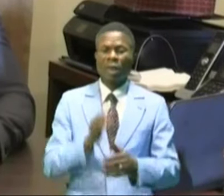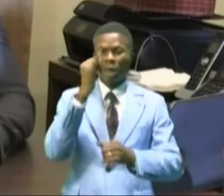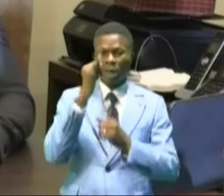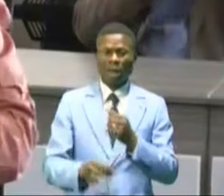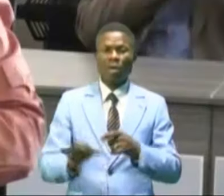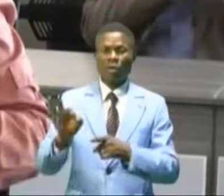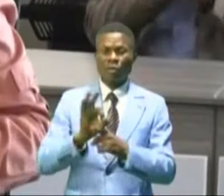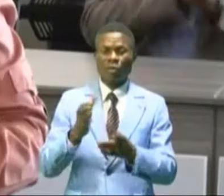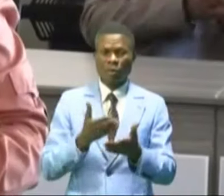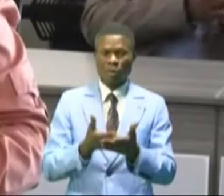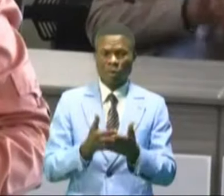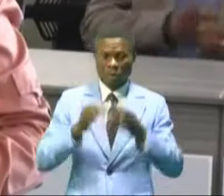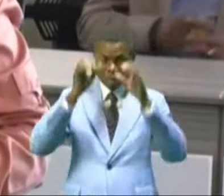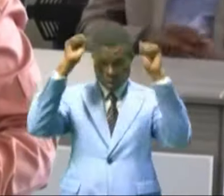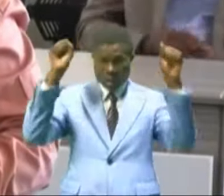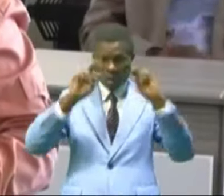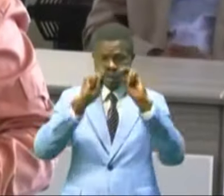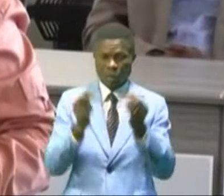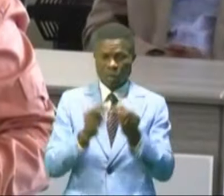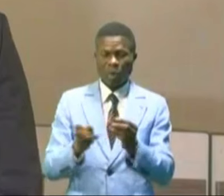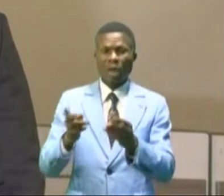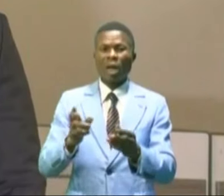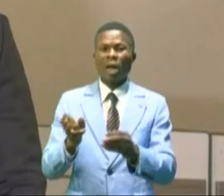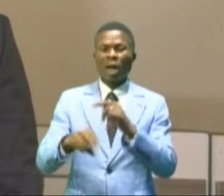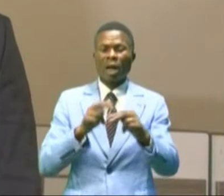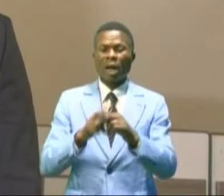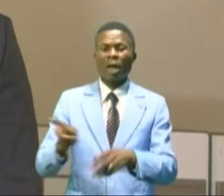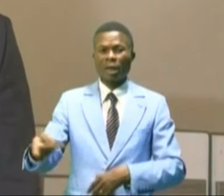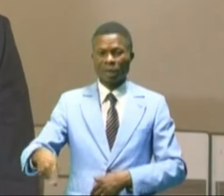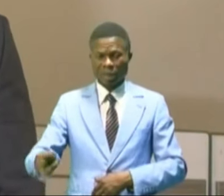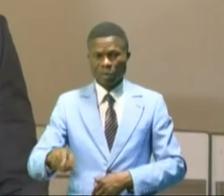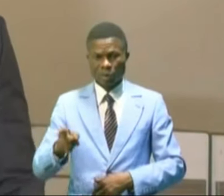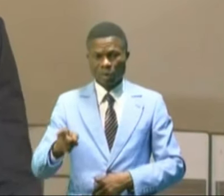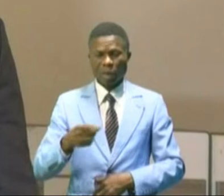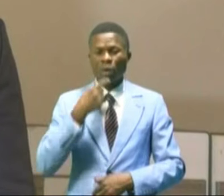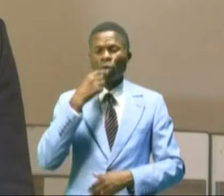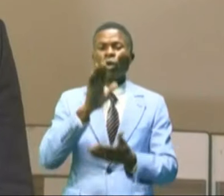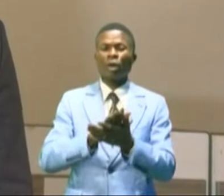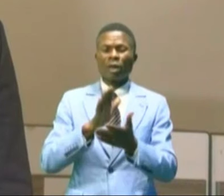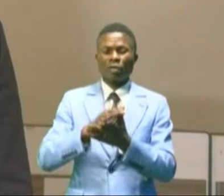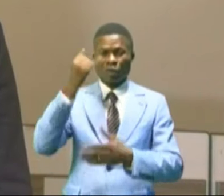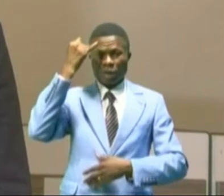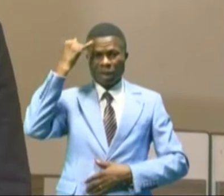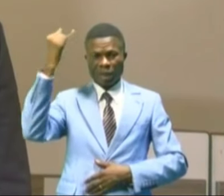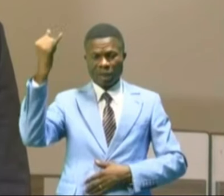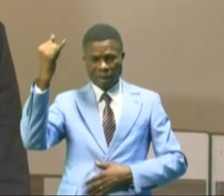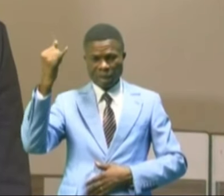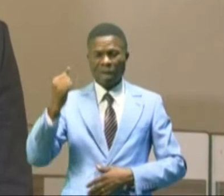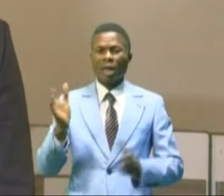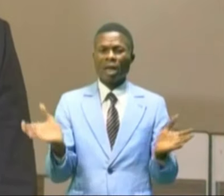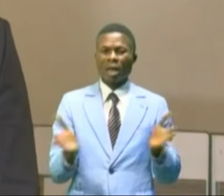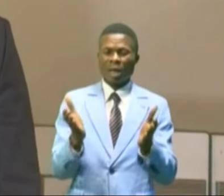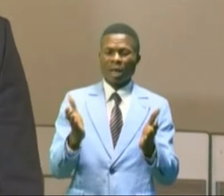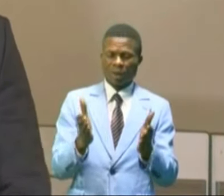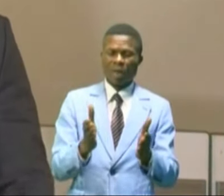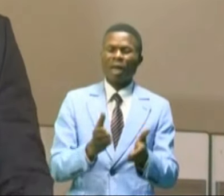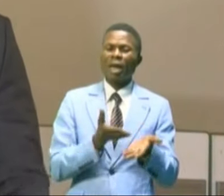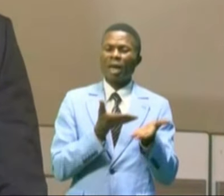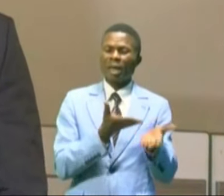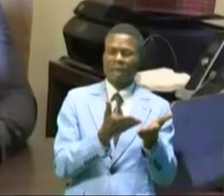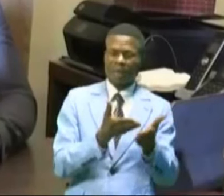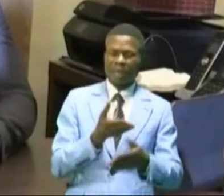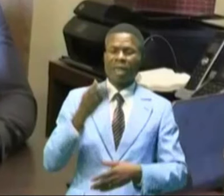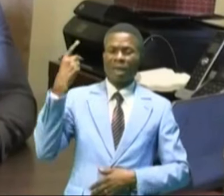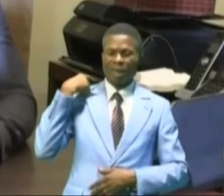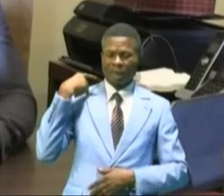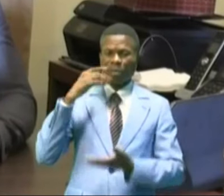cette formation, le président de cette institution, l'honorable Cyril Kimpoawel, s'est félicité de l'initiative qui, d'après lui, a réellement atteint ses